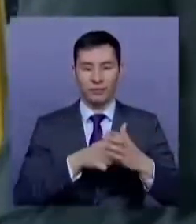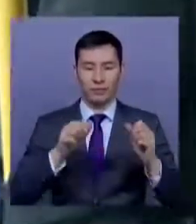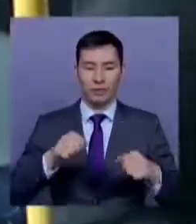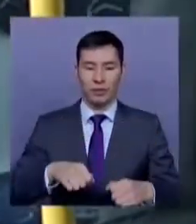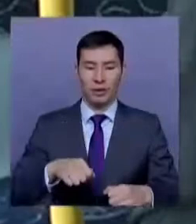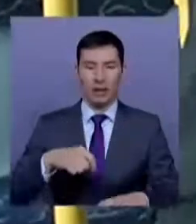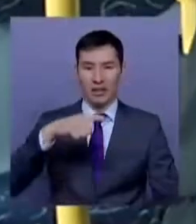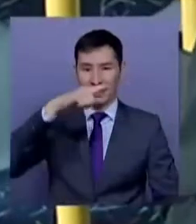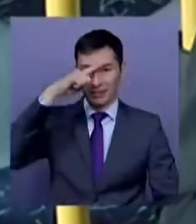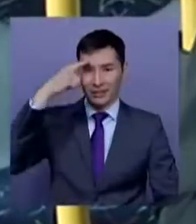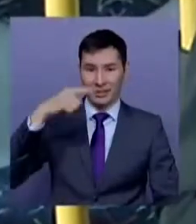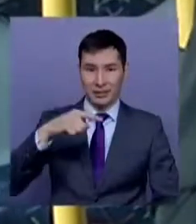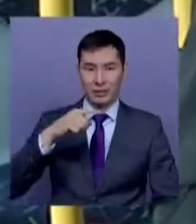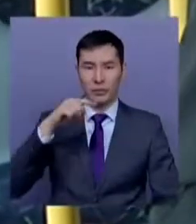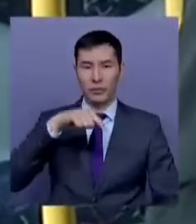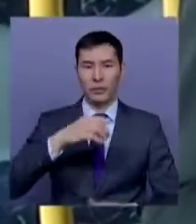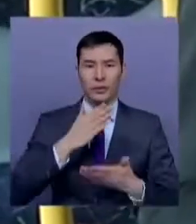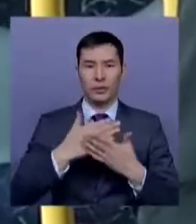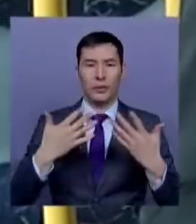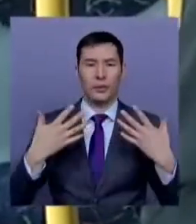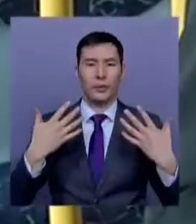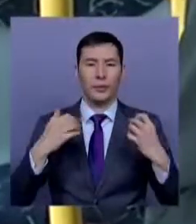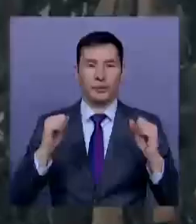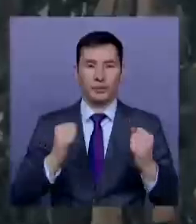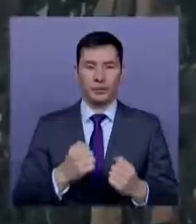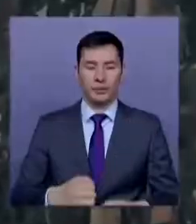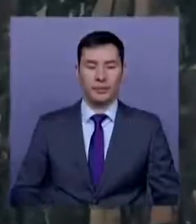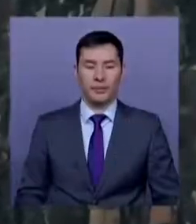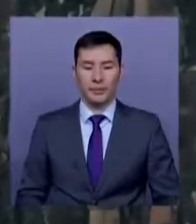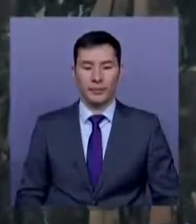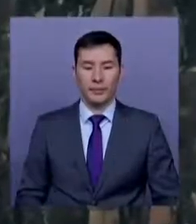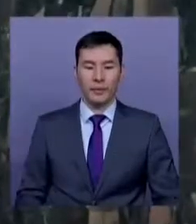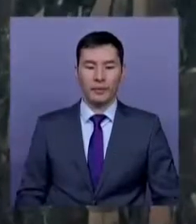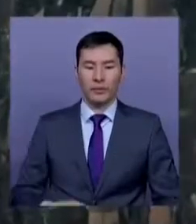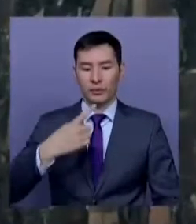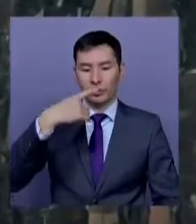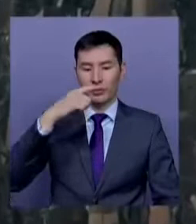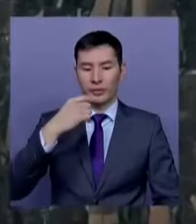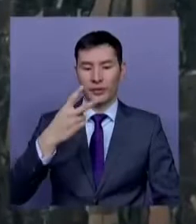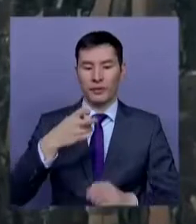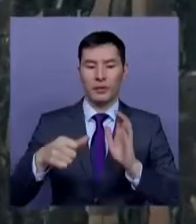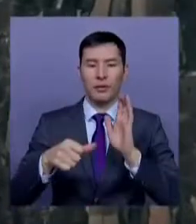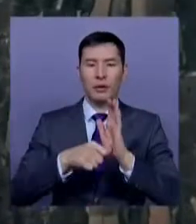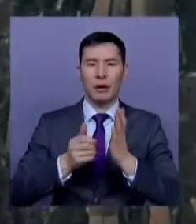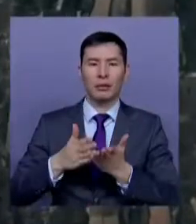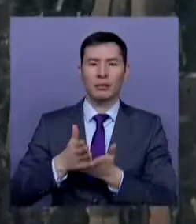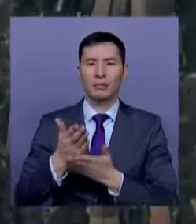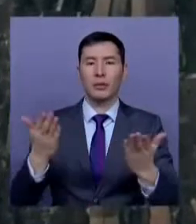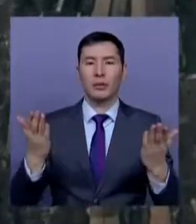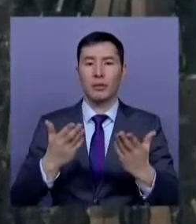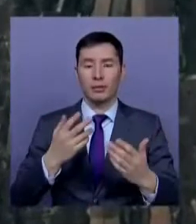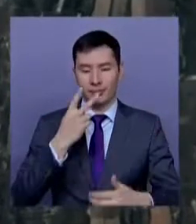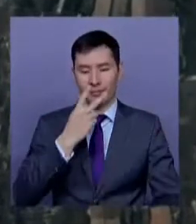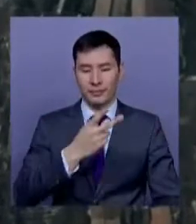ыстығында да мұнда желдеткіш, яғни кондиционер қарастырылған. 208 бағыттағы су жаңа автобустар енді Қоянқұс ауылынан